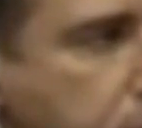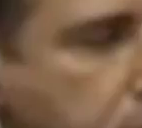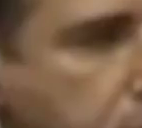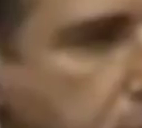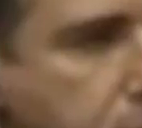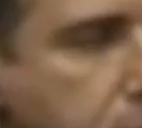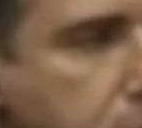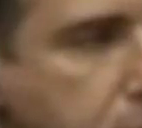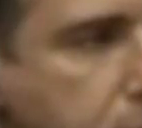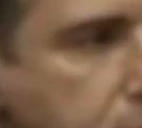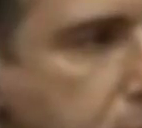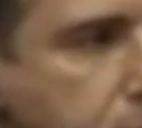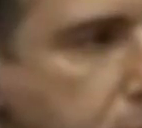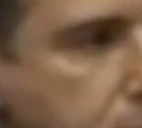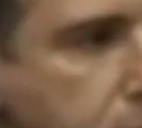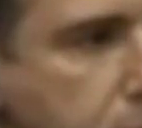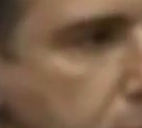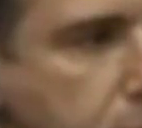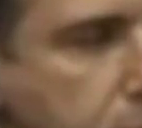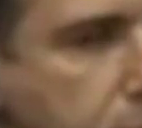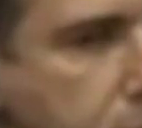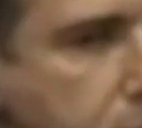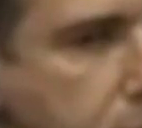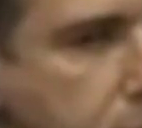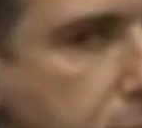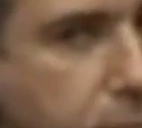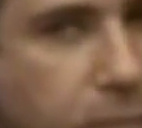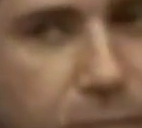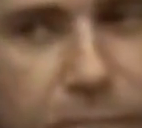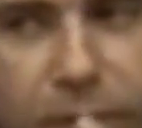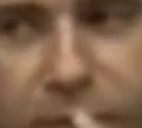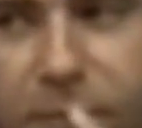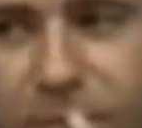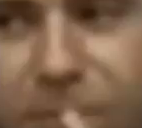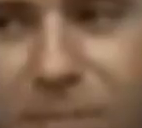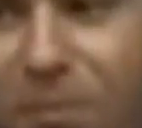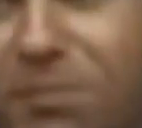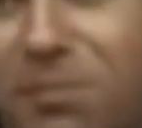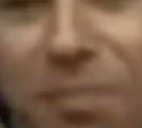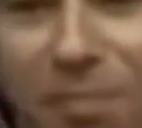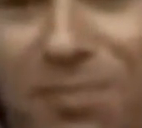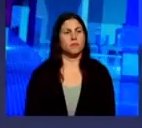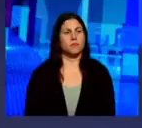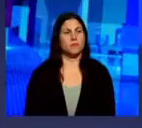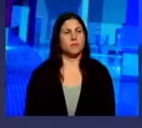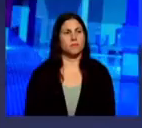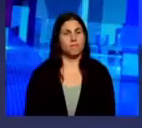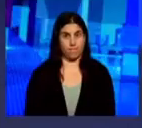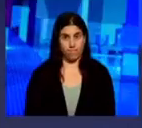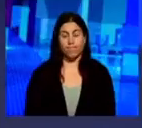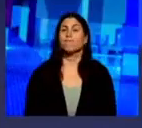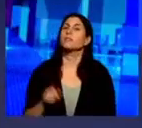At one point in my life I said, well, how are we going to oppose this? Well, let's just hijack a plane. I'll be very frank.